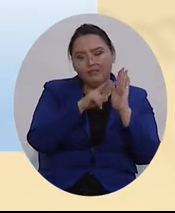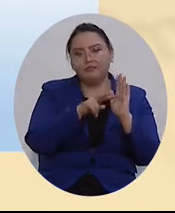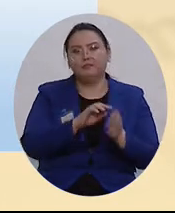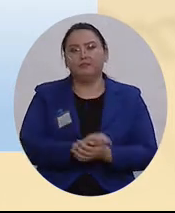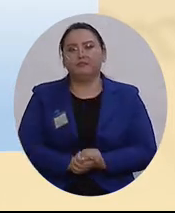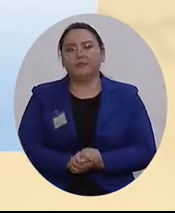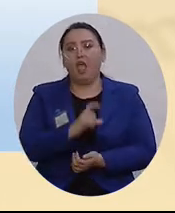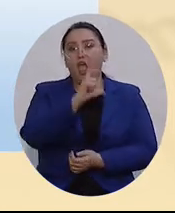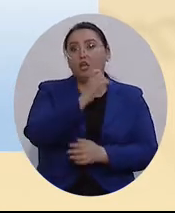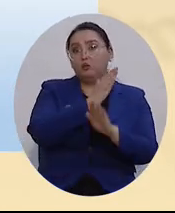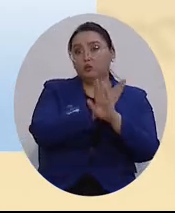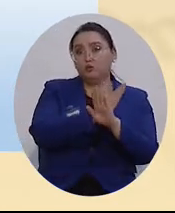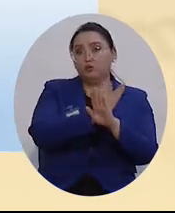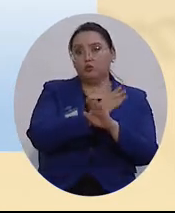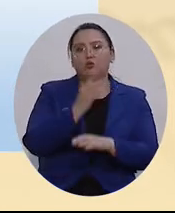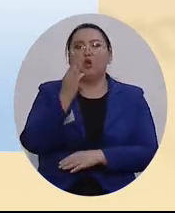шууд залгсан байна.